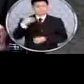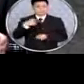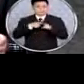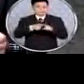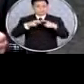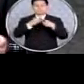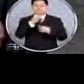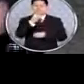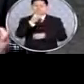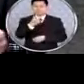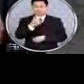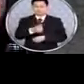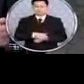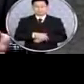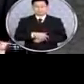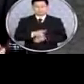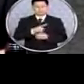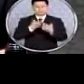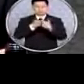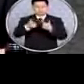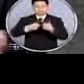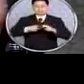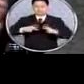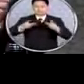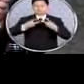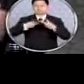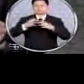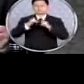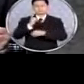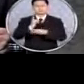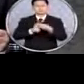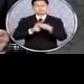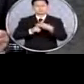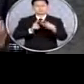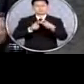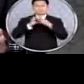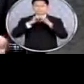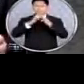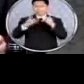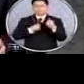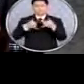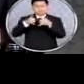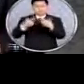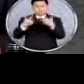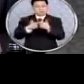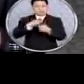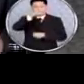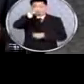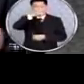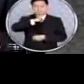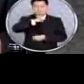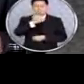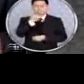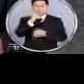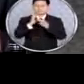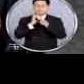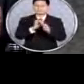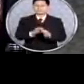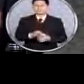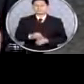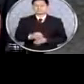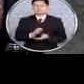李登辉先生来从事于民主的改革，我跟连战先生合作，更希望台湾能够持续